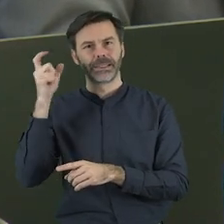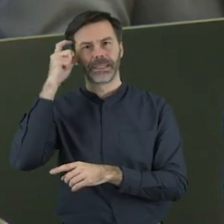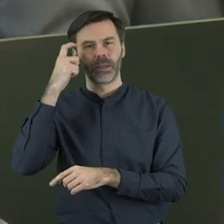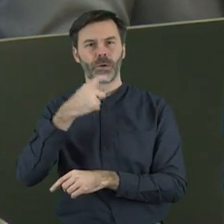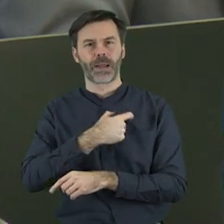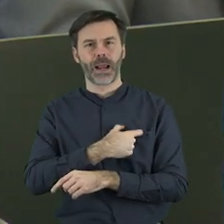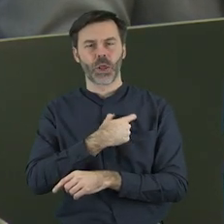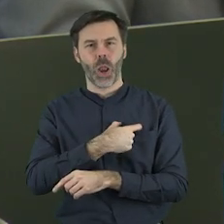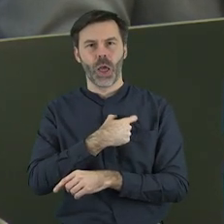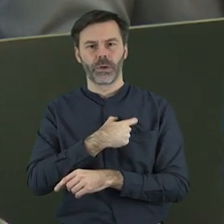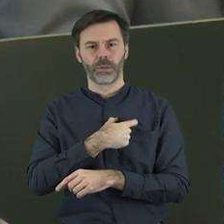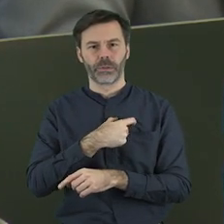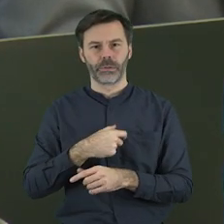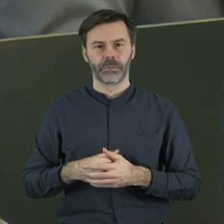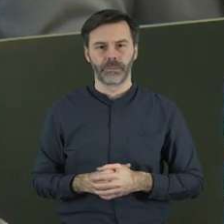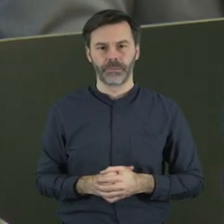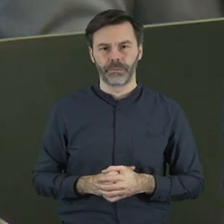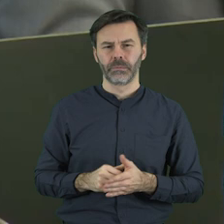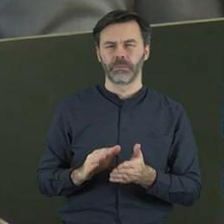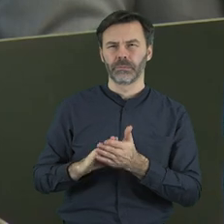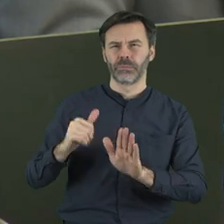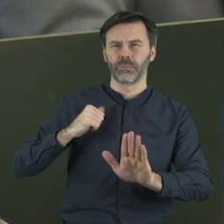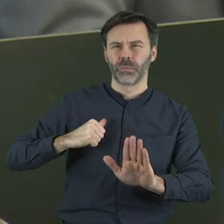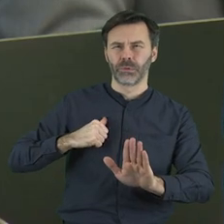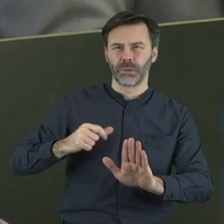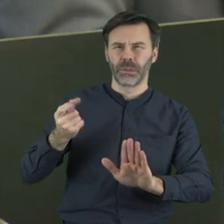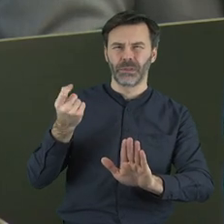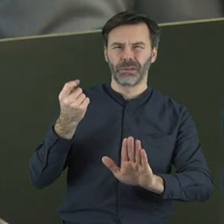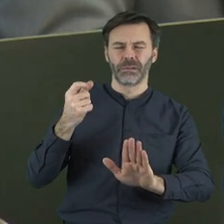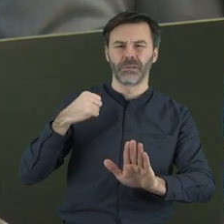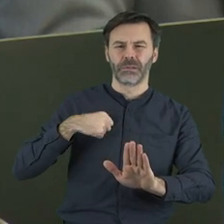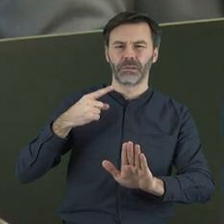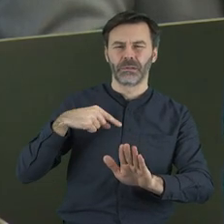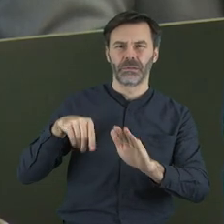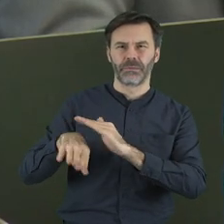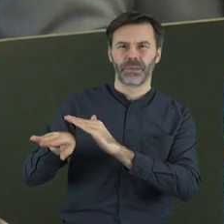bo tu Państwo wychodzą z sali, nie słychać Pana.